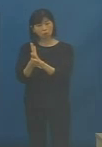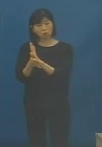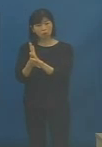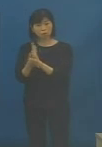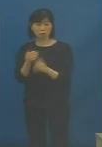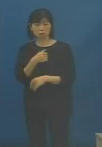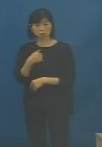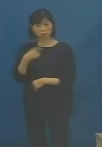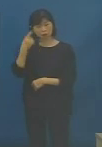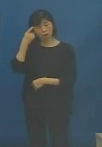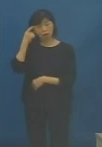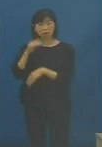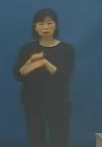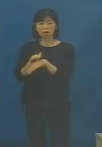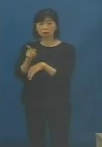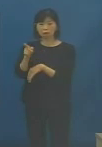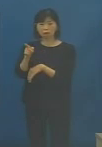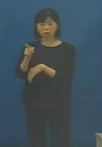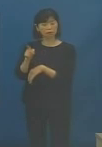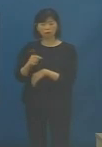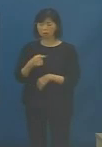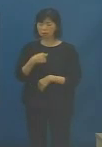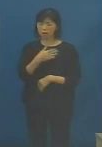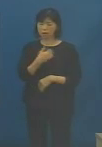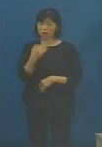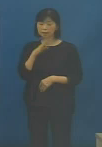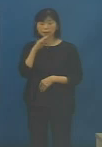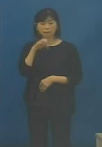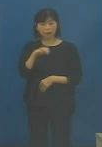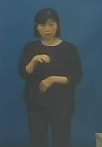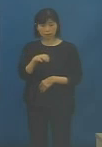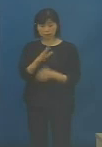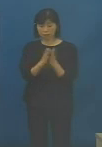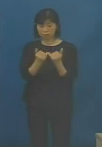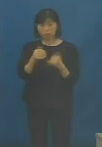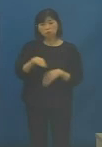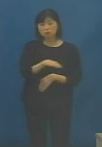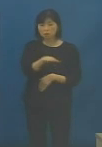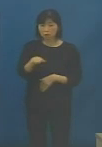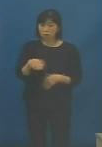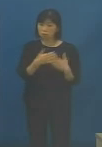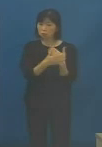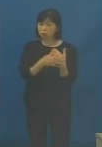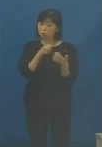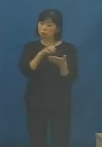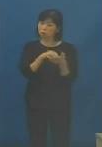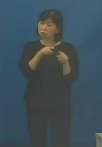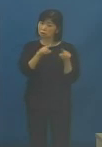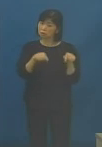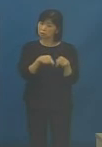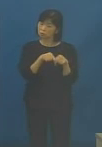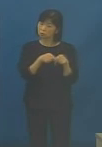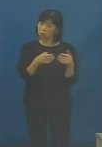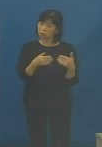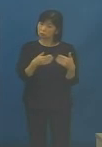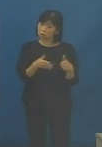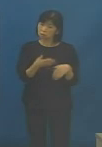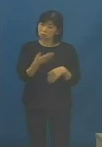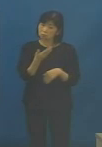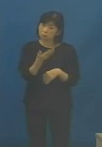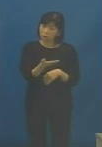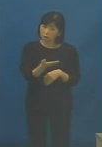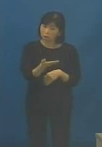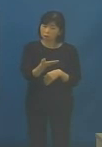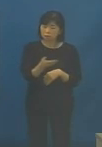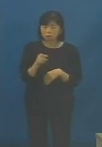は我々現場で県民の皆さんに、じゃあ療養証明書いらないんですかって言われても、いやそれは金融